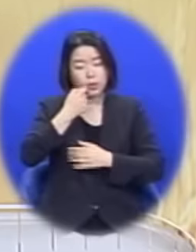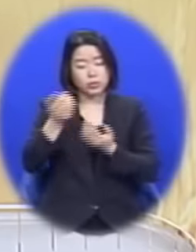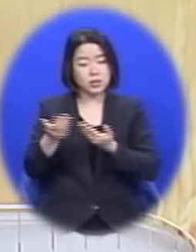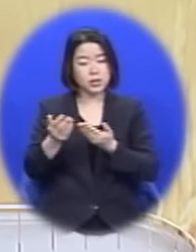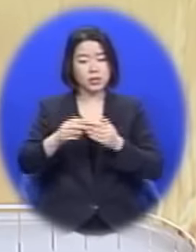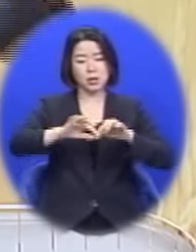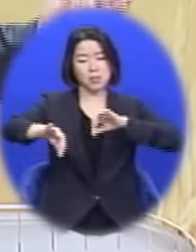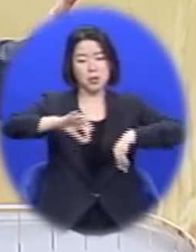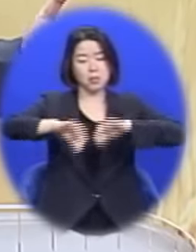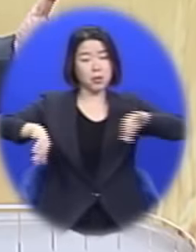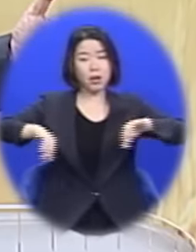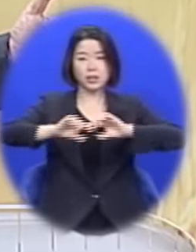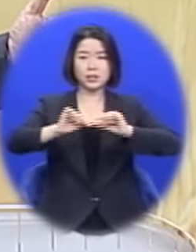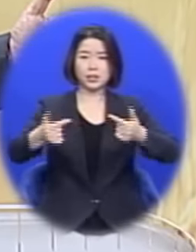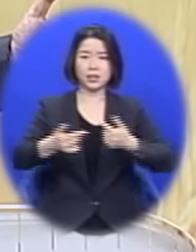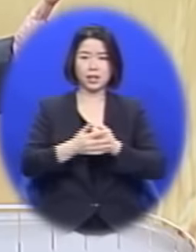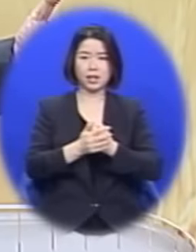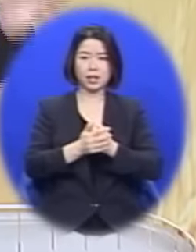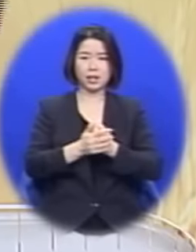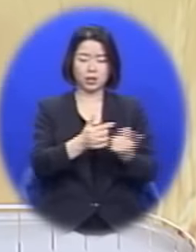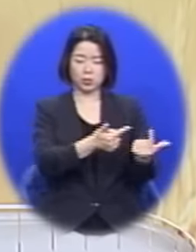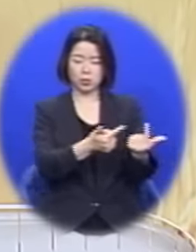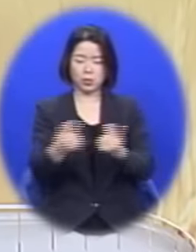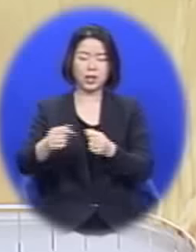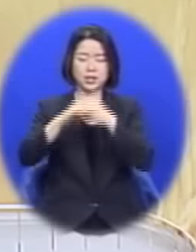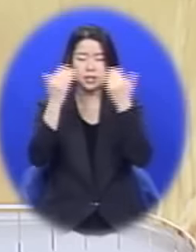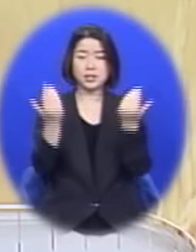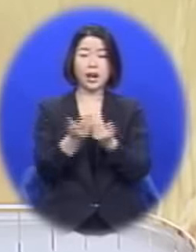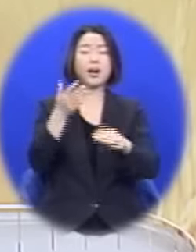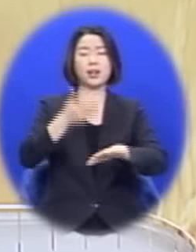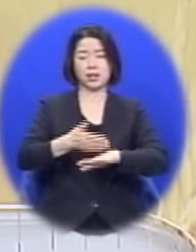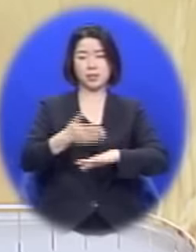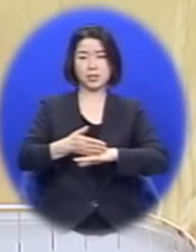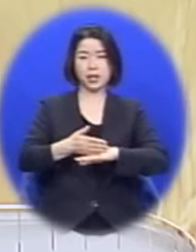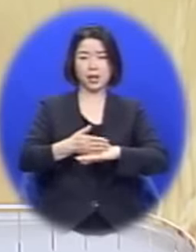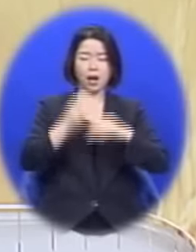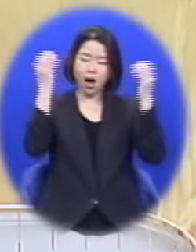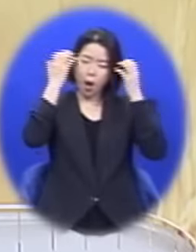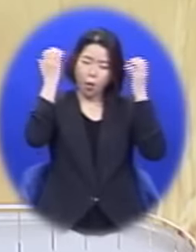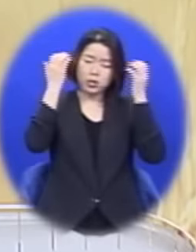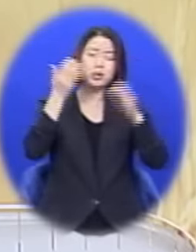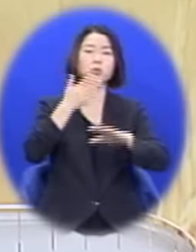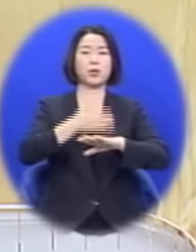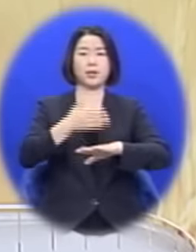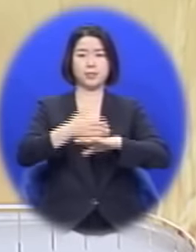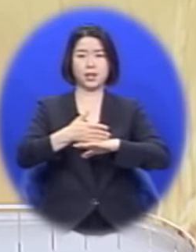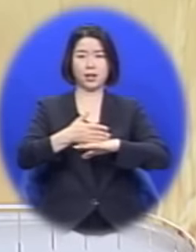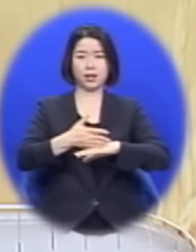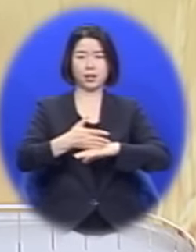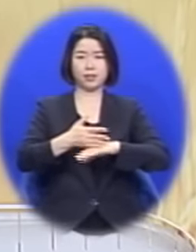돼요. 그냥 다 감사해요. 모든 게 감사해요. 고생도 감사해요.